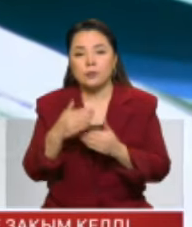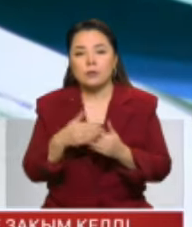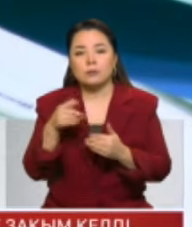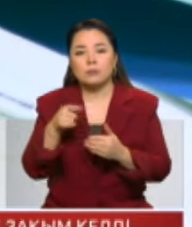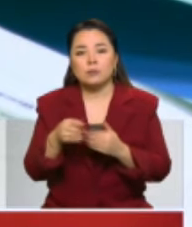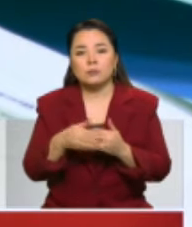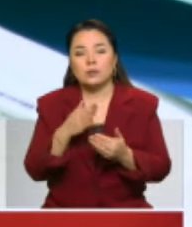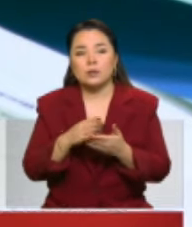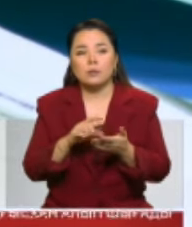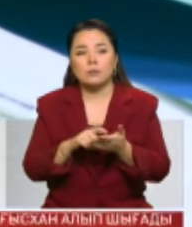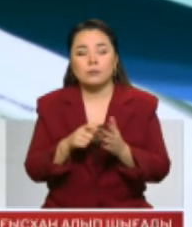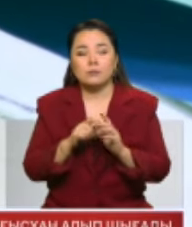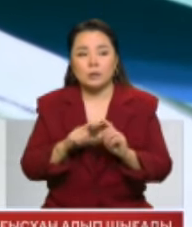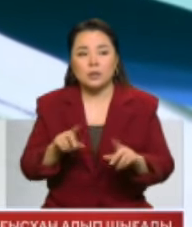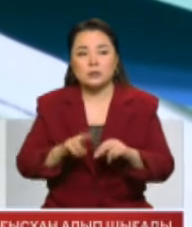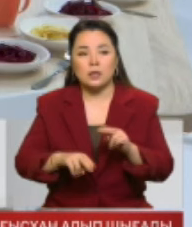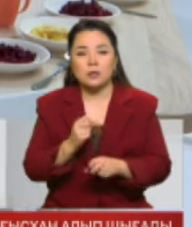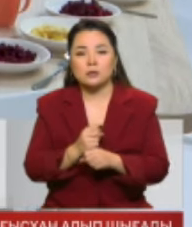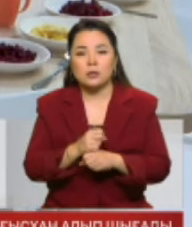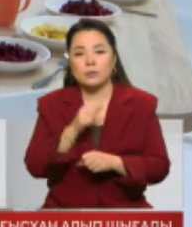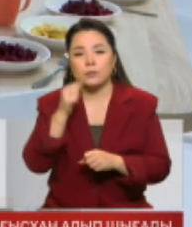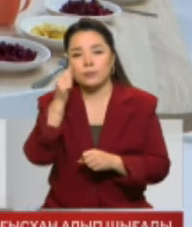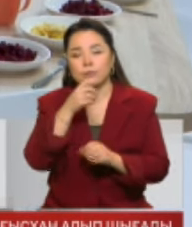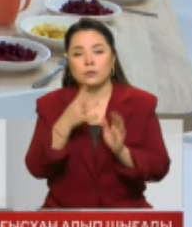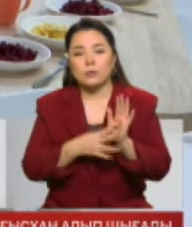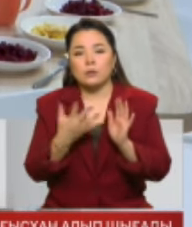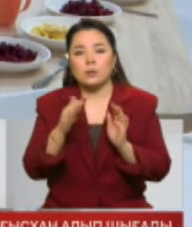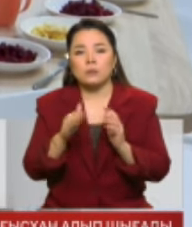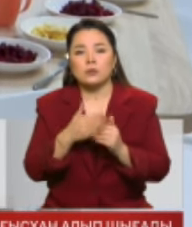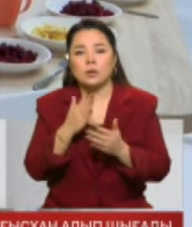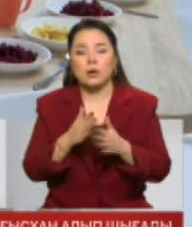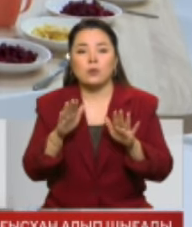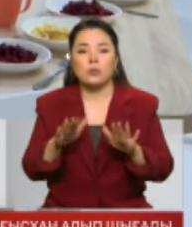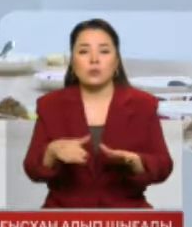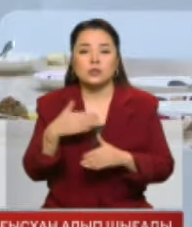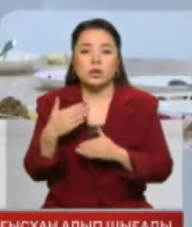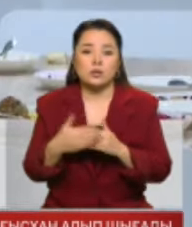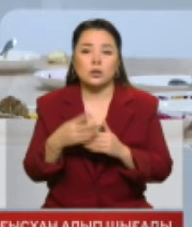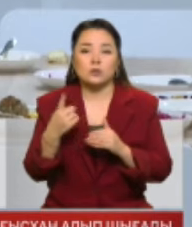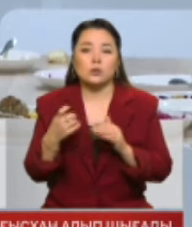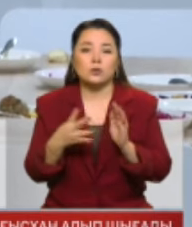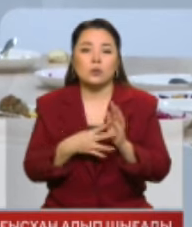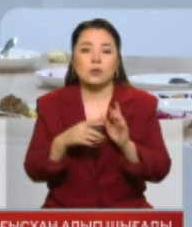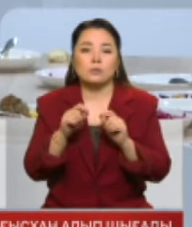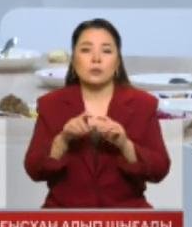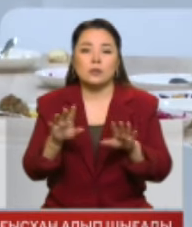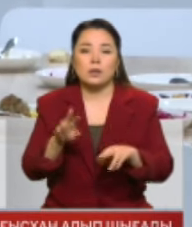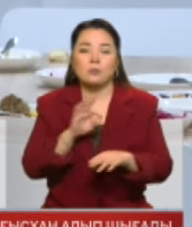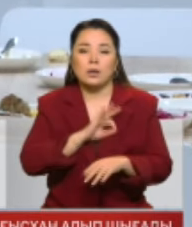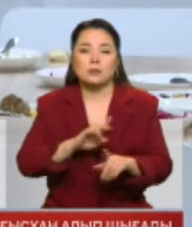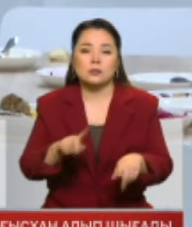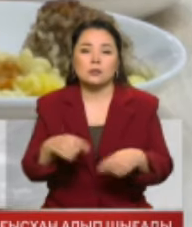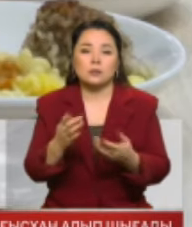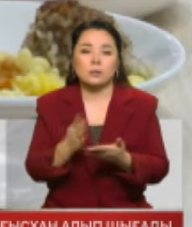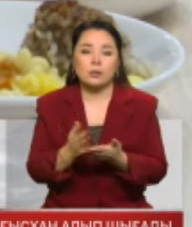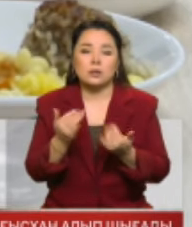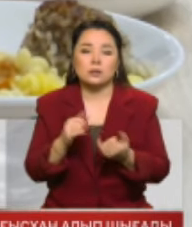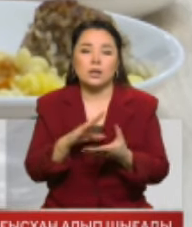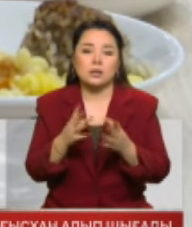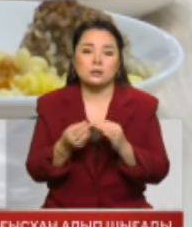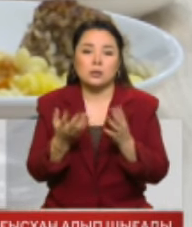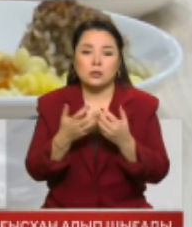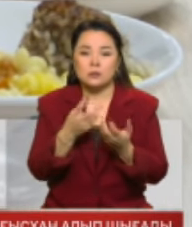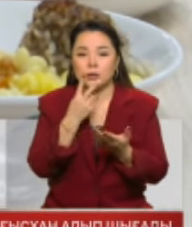мектеп салу жоспары әзірленген. Былтыр 95 000-нан аса орынға шақталған 109 мектеп пайдалануға берілді. Ал жан